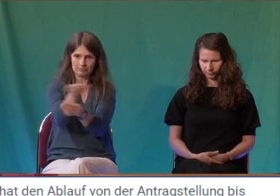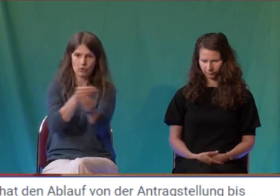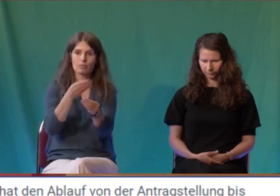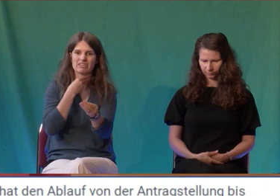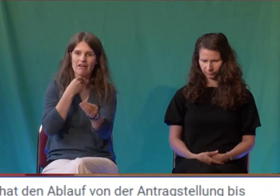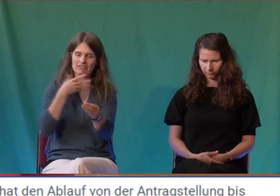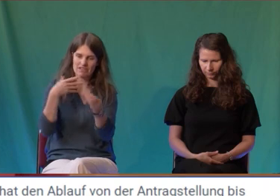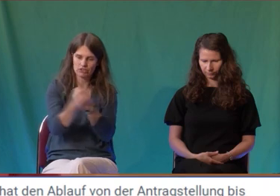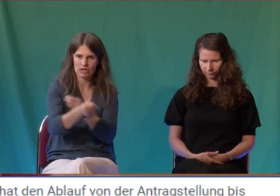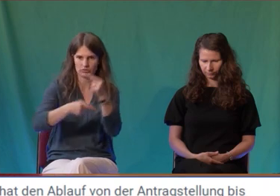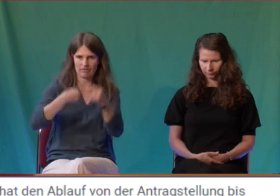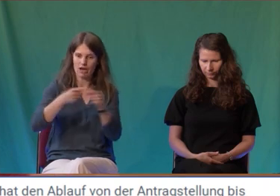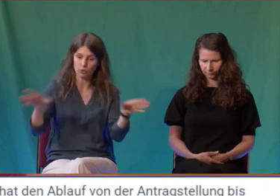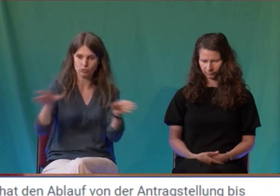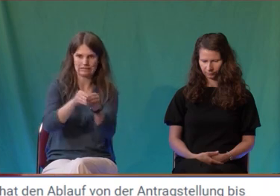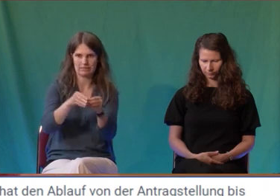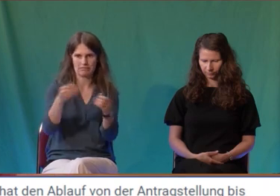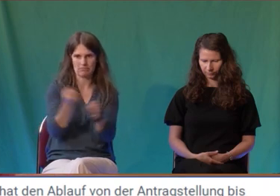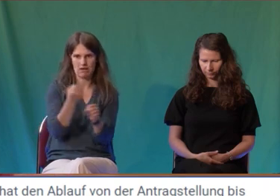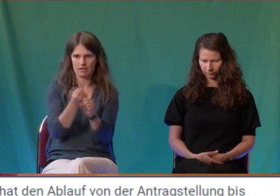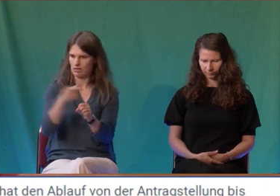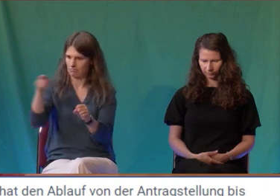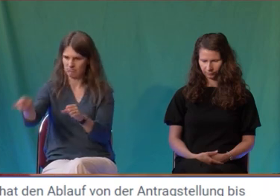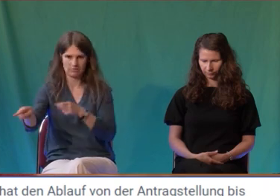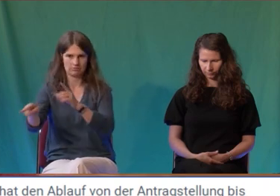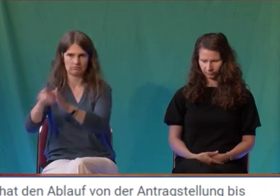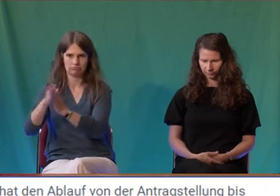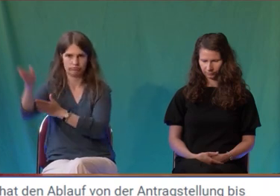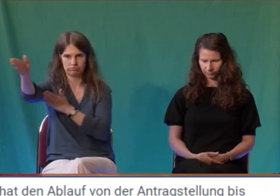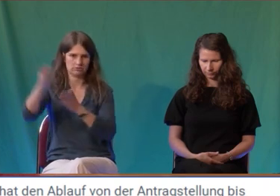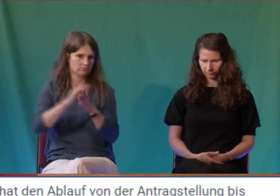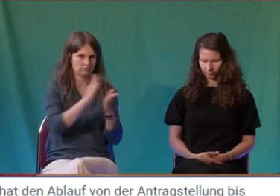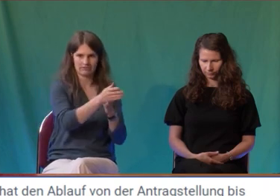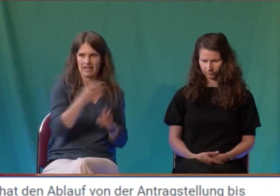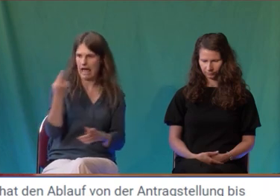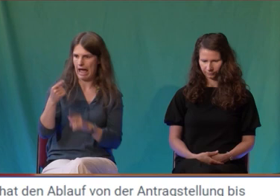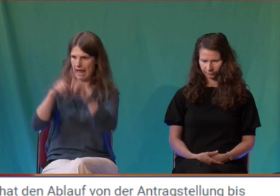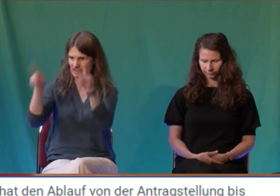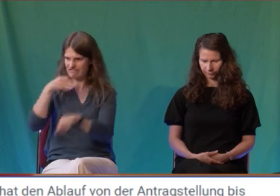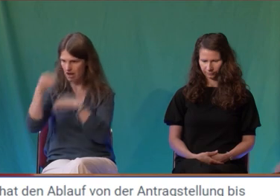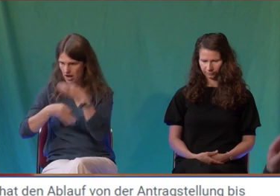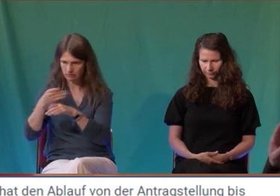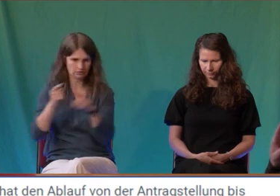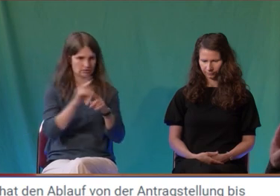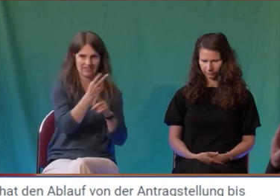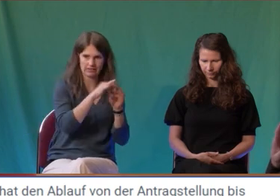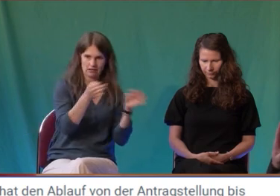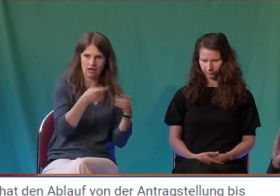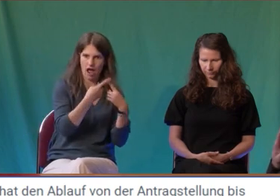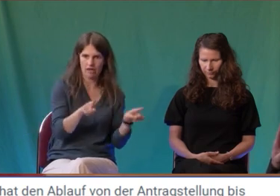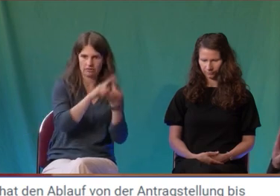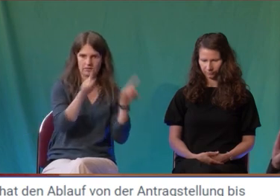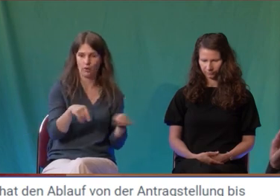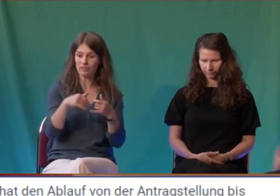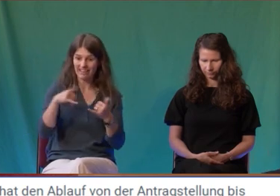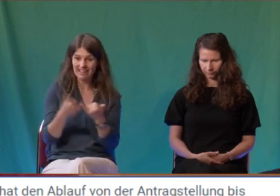nicht das einfach ja eine mit seinem Bogen kommt und einen anderen Tag der nächste und die Eltern damit immer